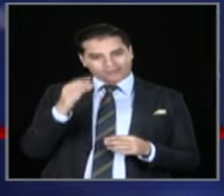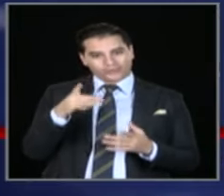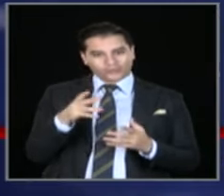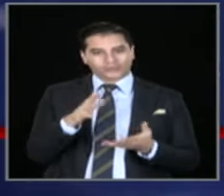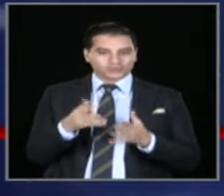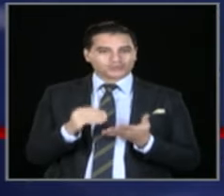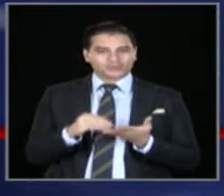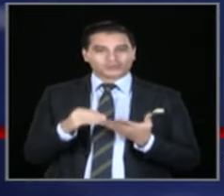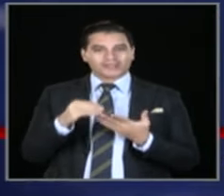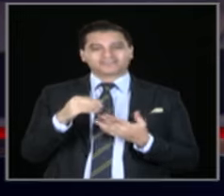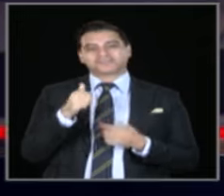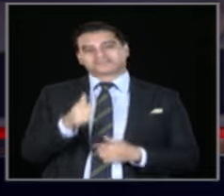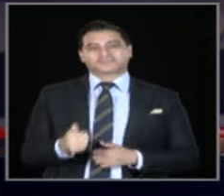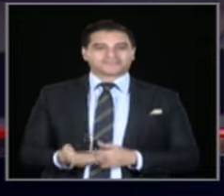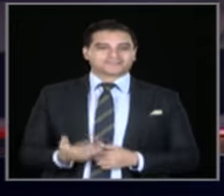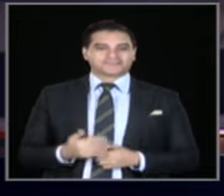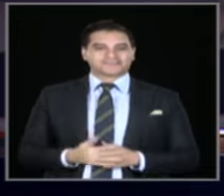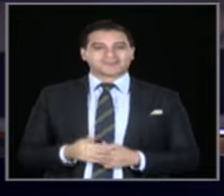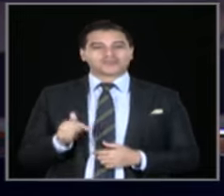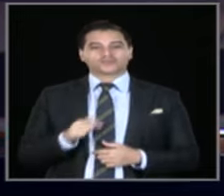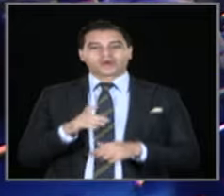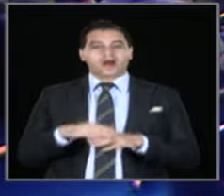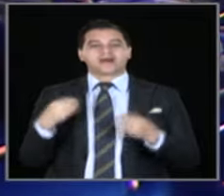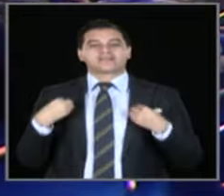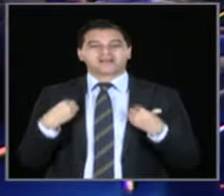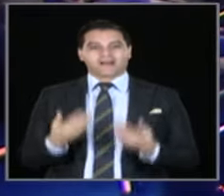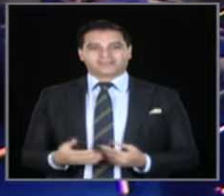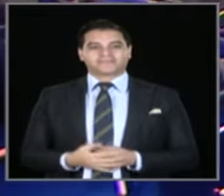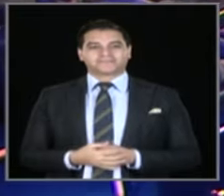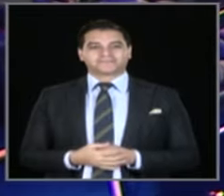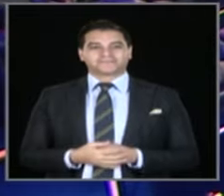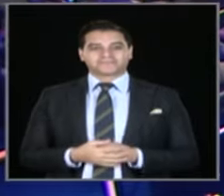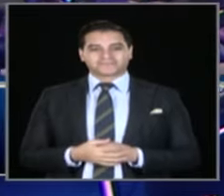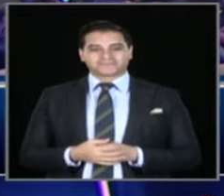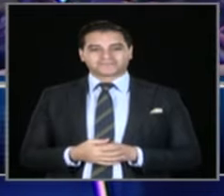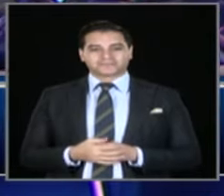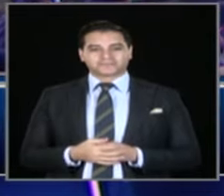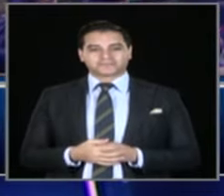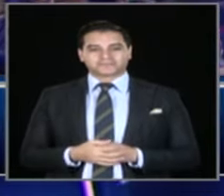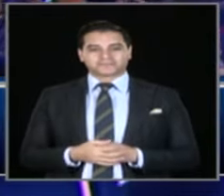الكورة؟ أه شوية. طيب ماشي. رياضة، والسؤال هو: